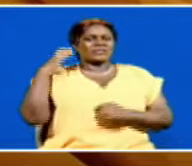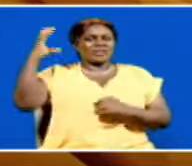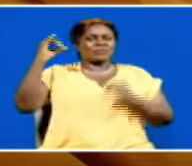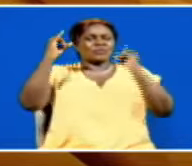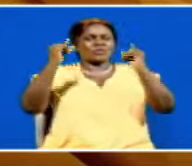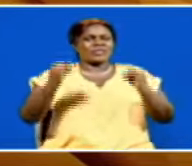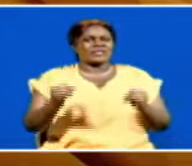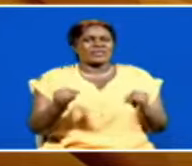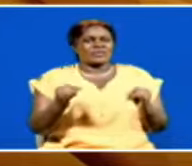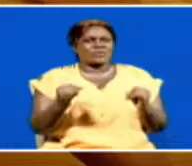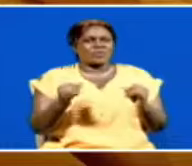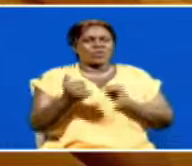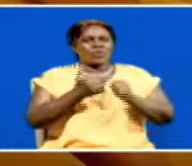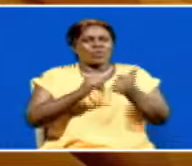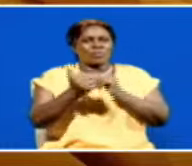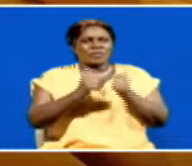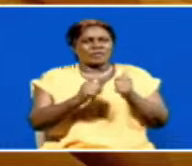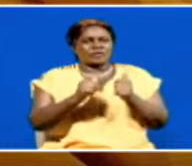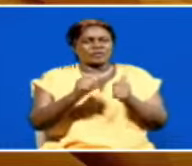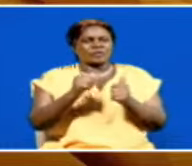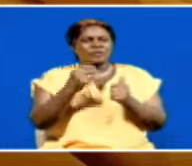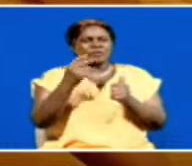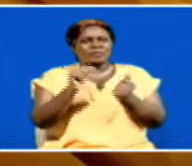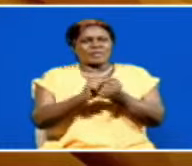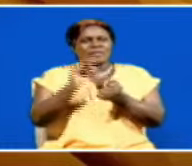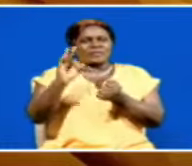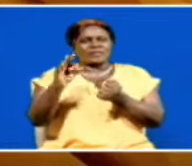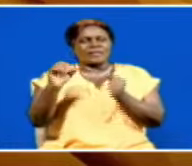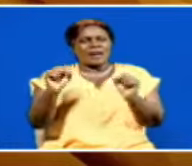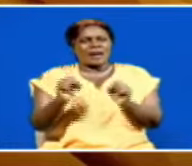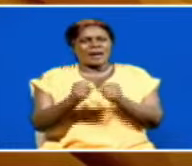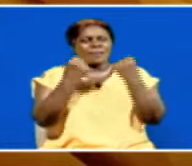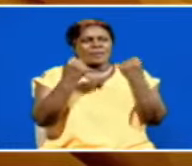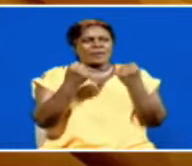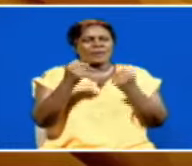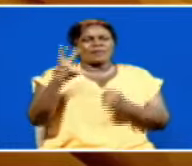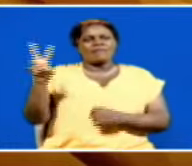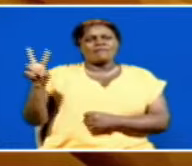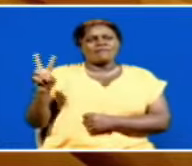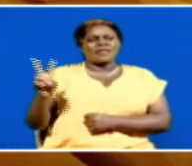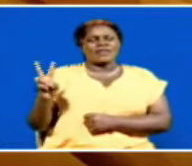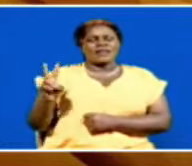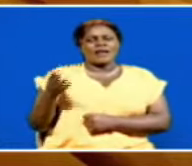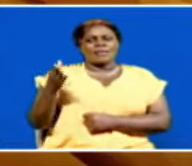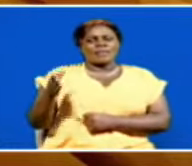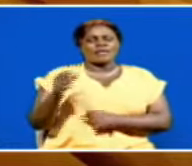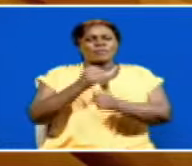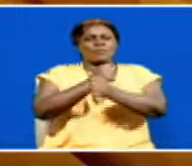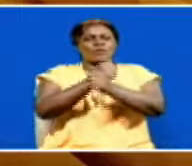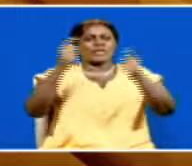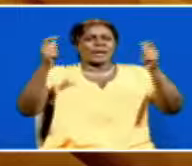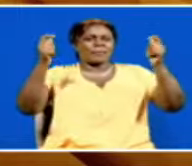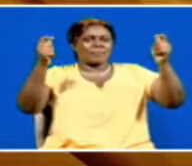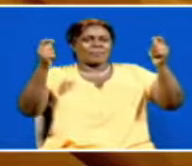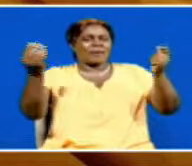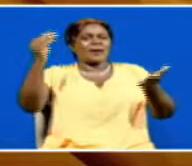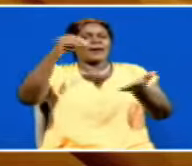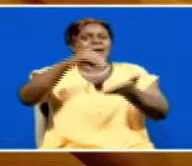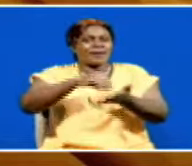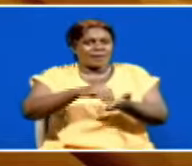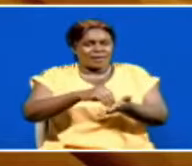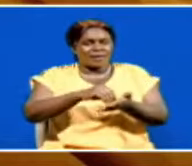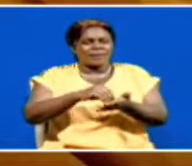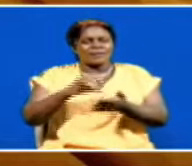Oguso makali ya 13 yaliyokamilika ugani Mahanga, kaunti ya Vihiga. Madira litetea taji lao kwa mara nyingine,